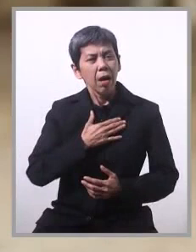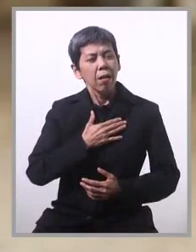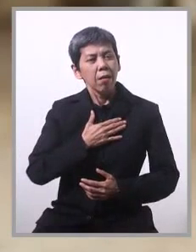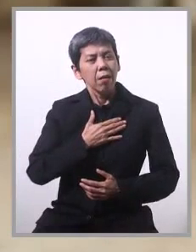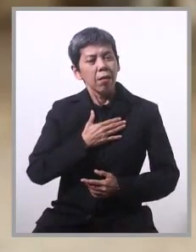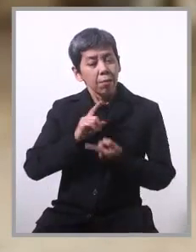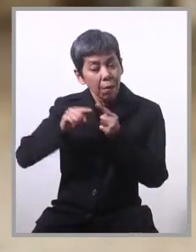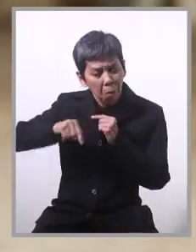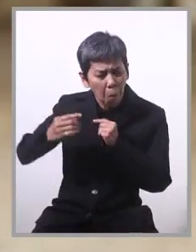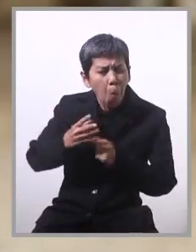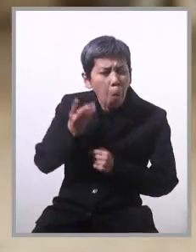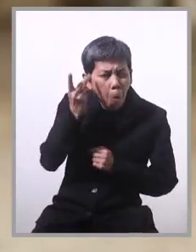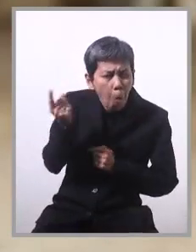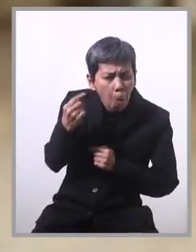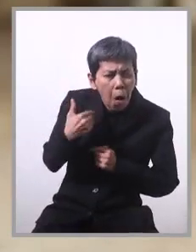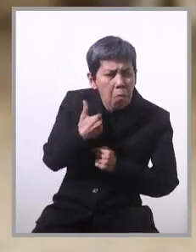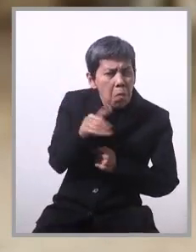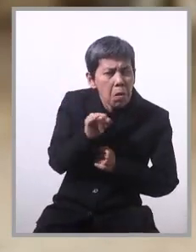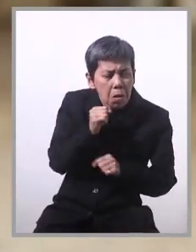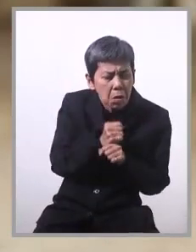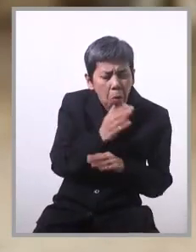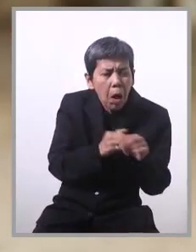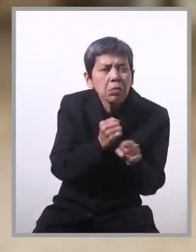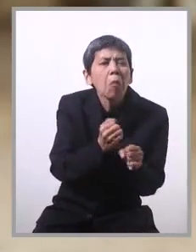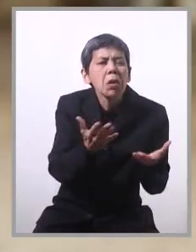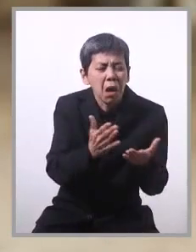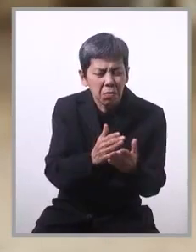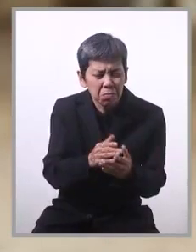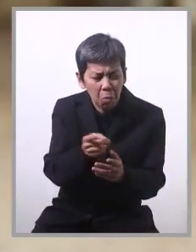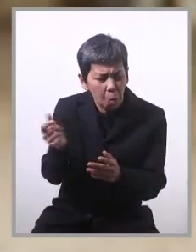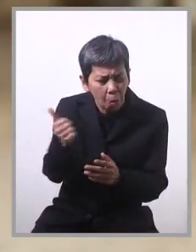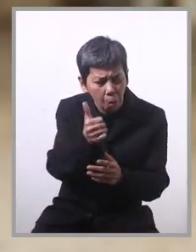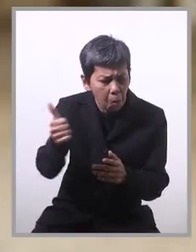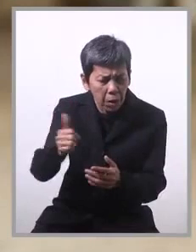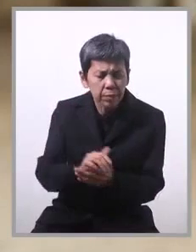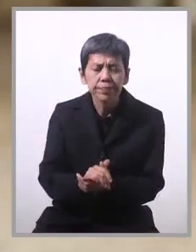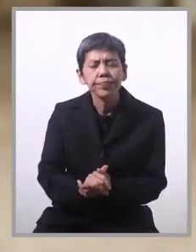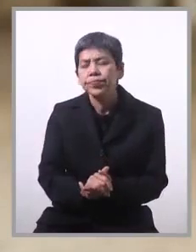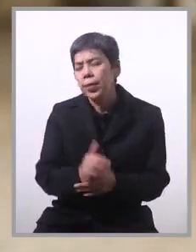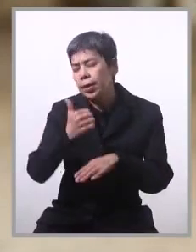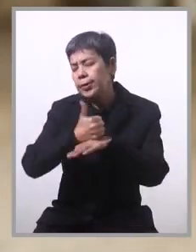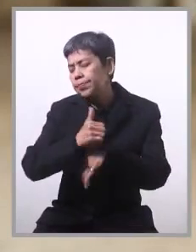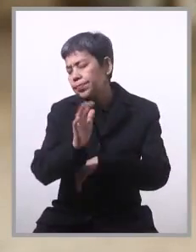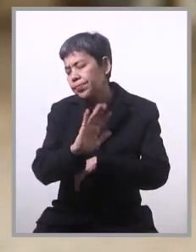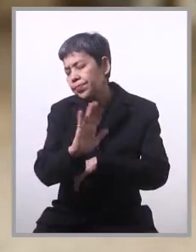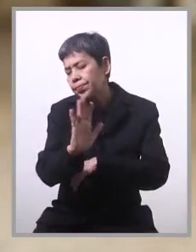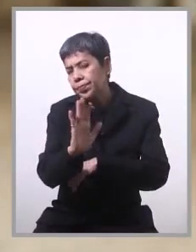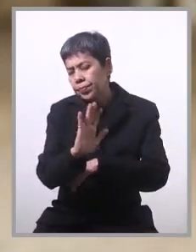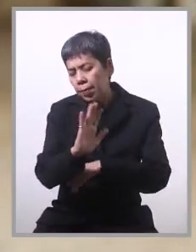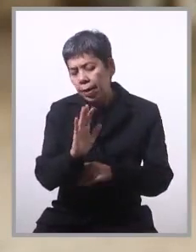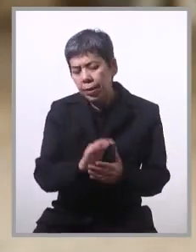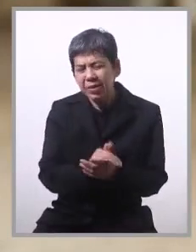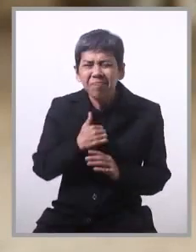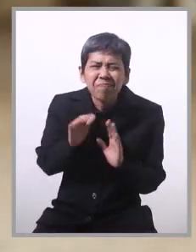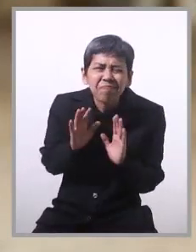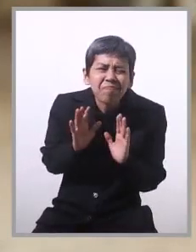ก็กลัวเพื่อนร่วมงานจะว่าคือว่าทำงานไม่ได้เหมือนกับคนอื่นเขาไงก็เลยบอกว่าไม่ดีมากเดี๋ยวเขา